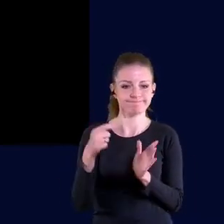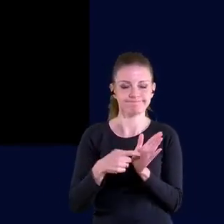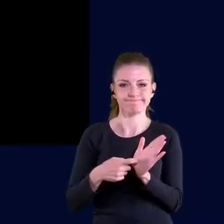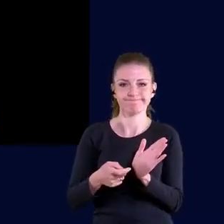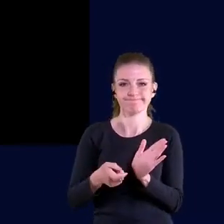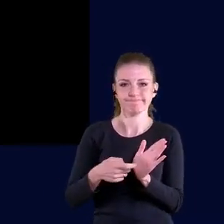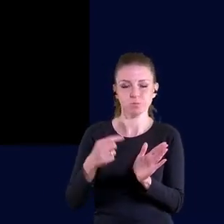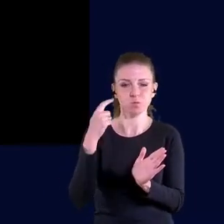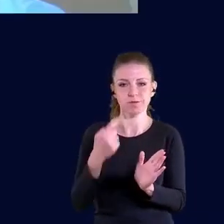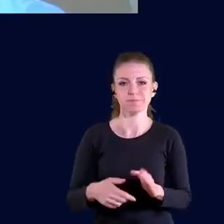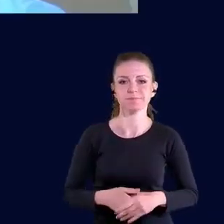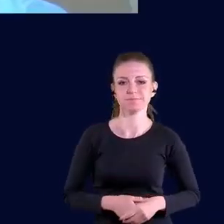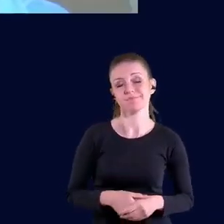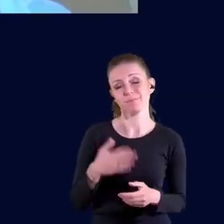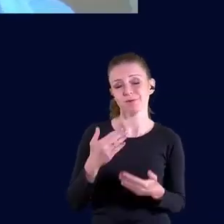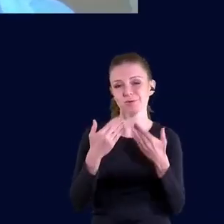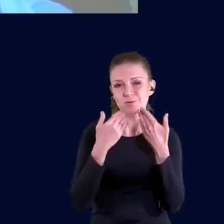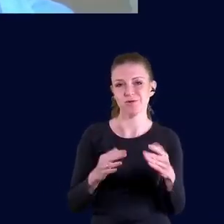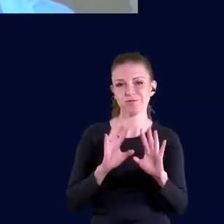za uwagę